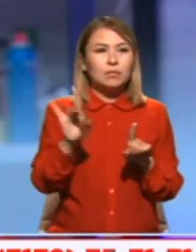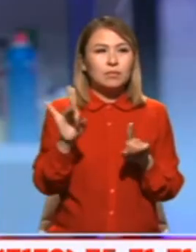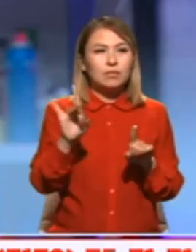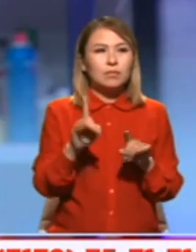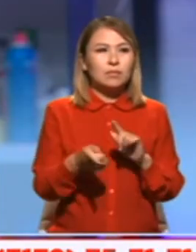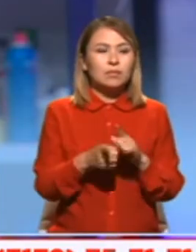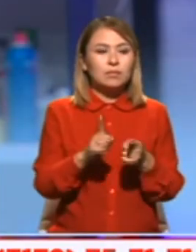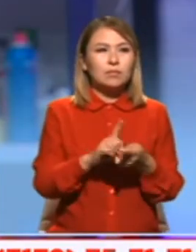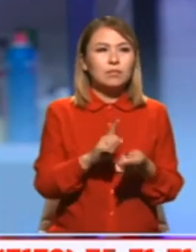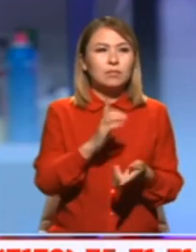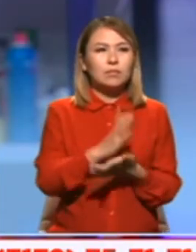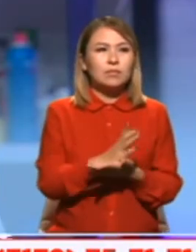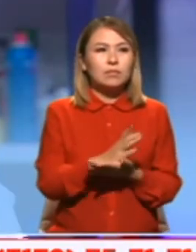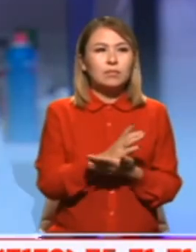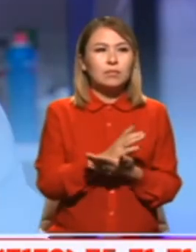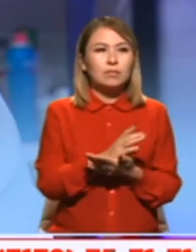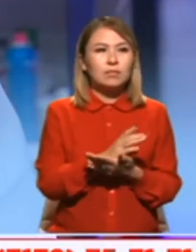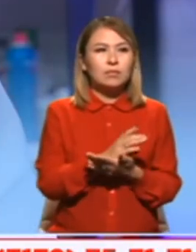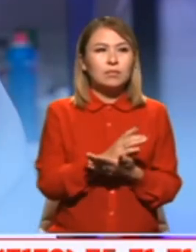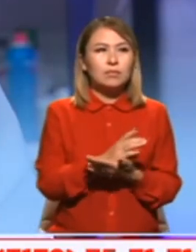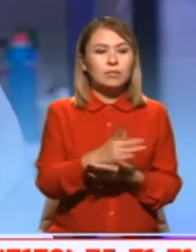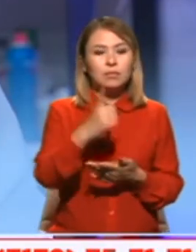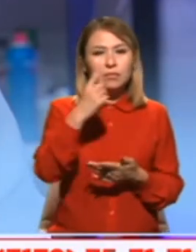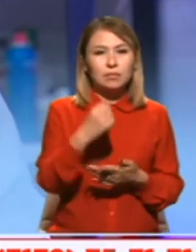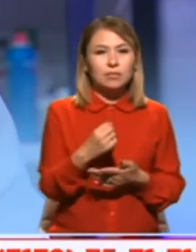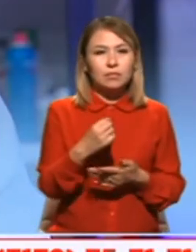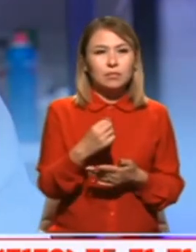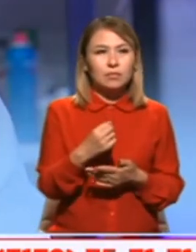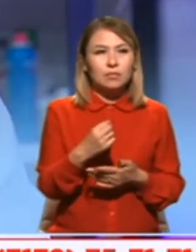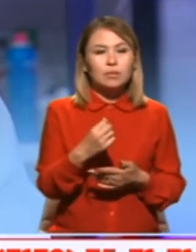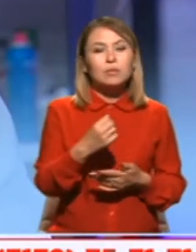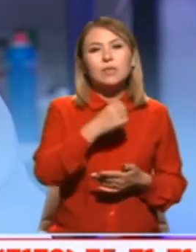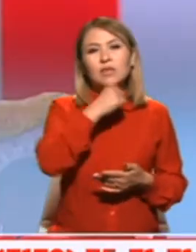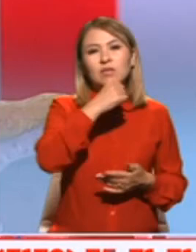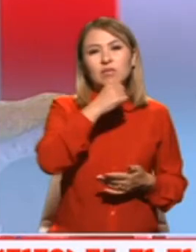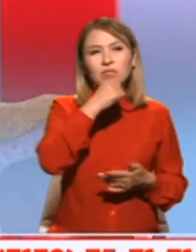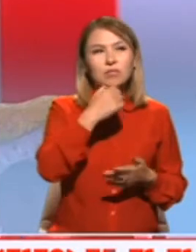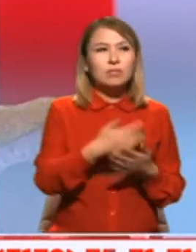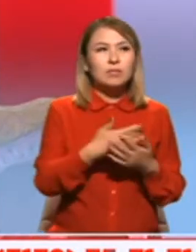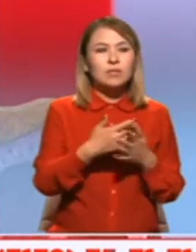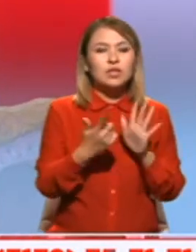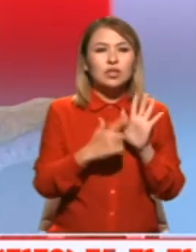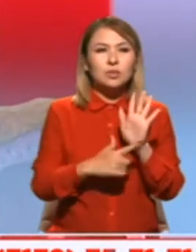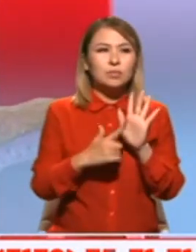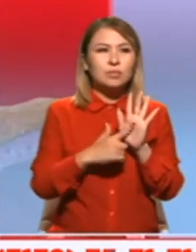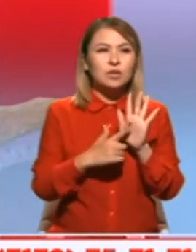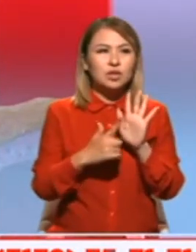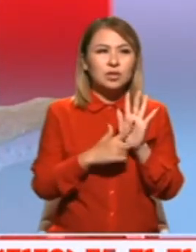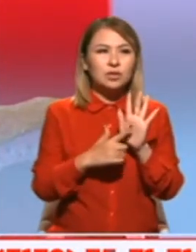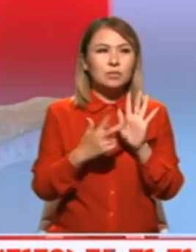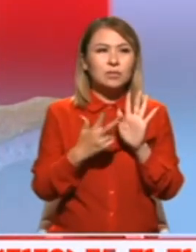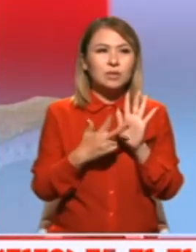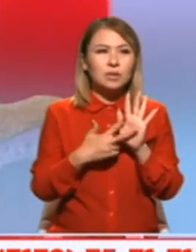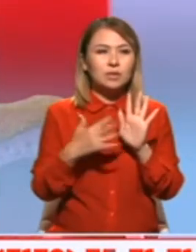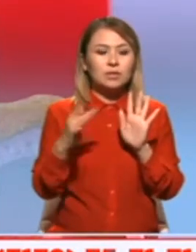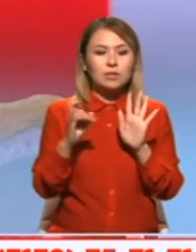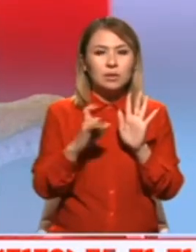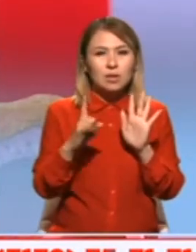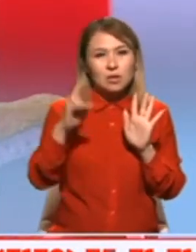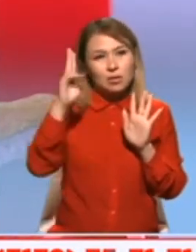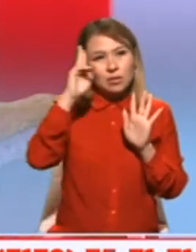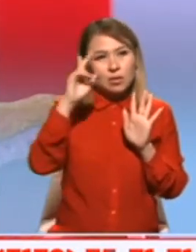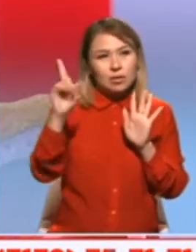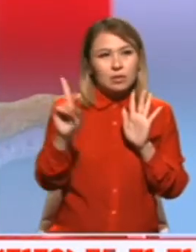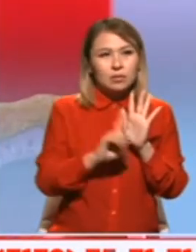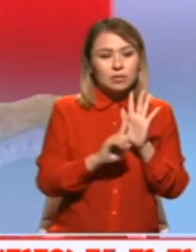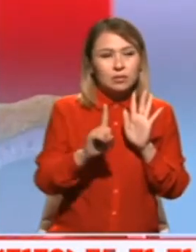деген сөз. Енді күніне ересек адамдар 7-8 рет кіші дәретке шығу керек.